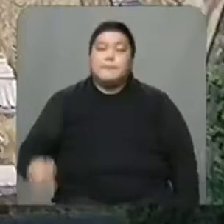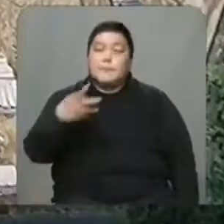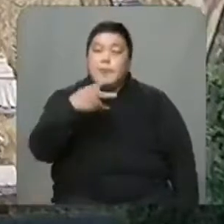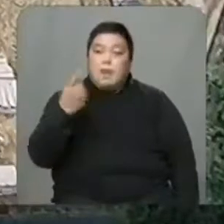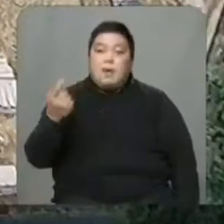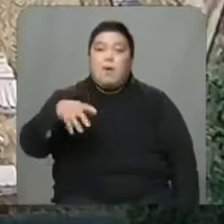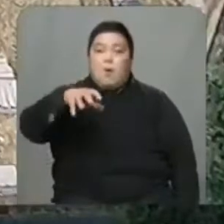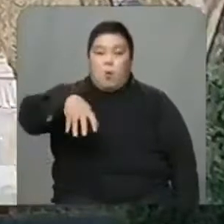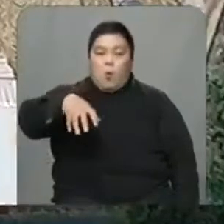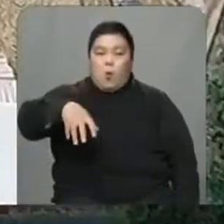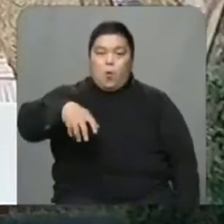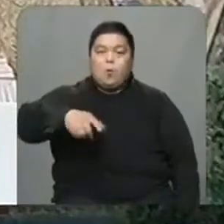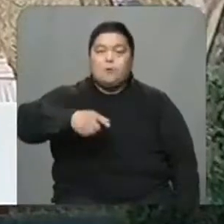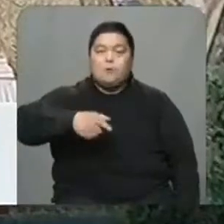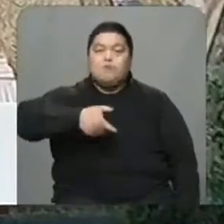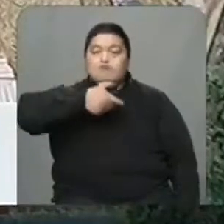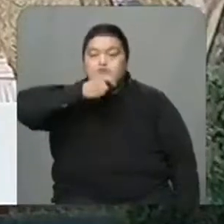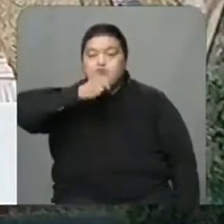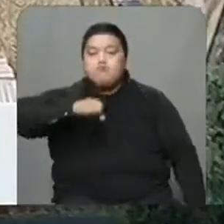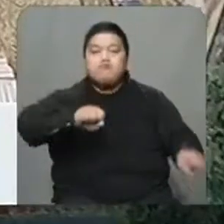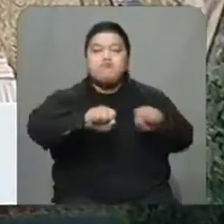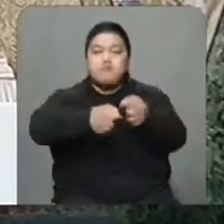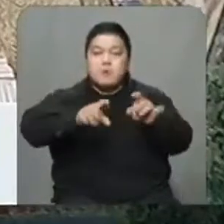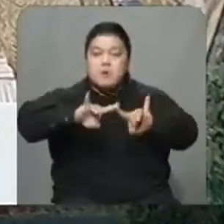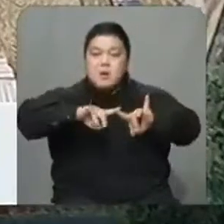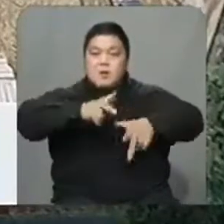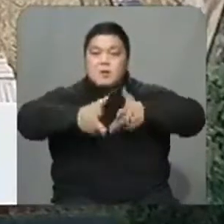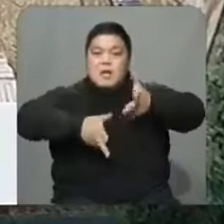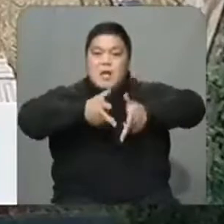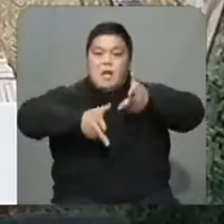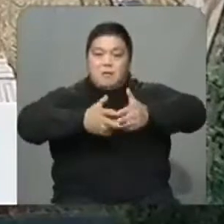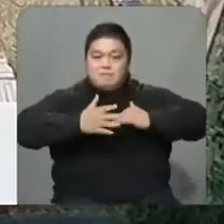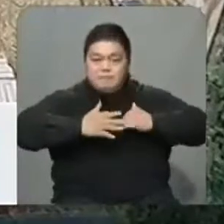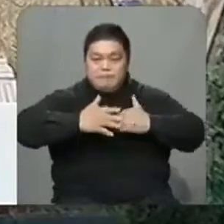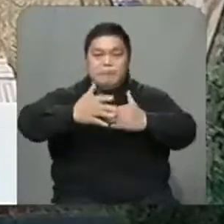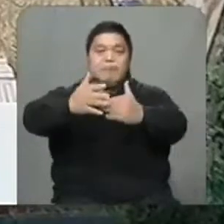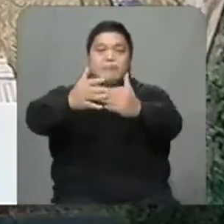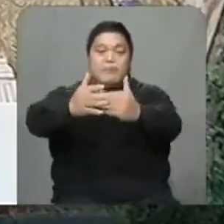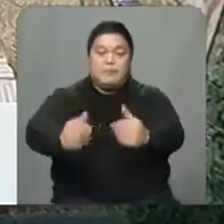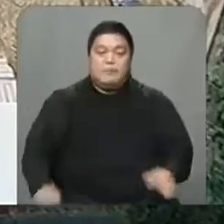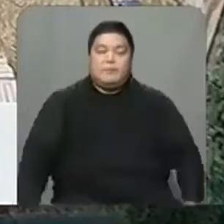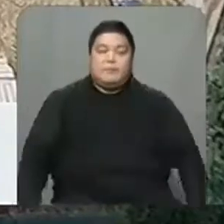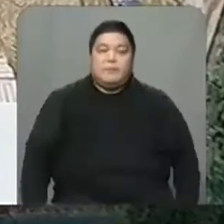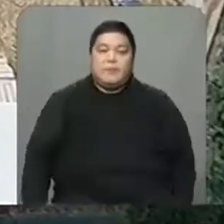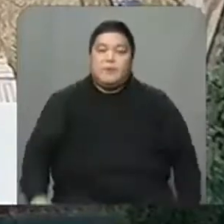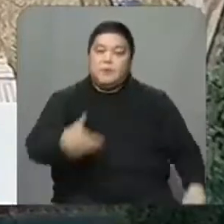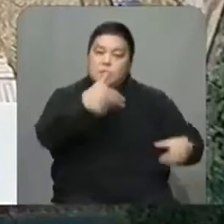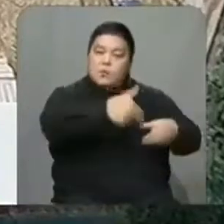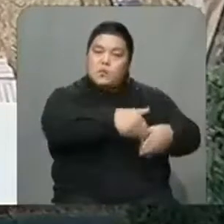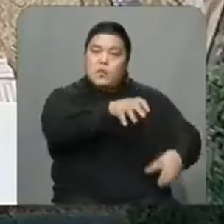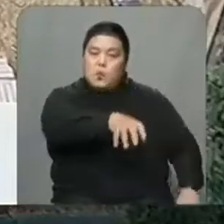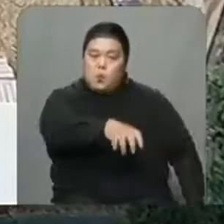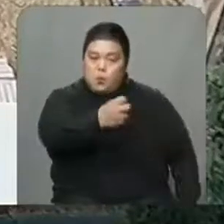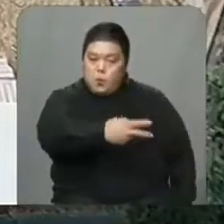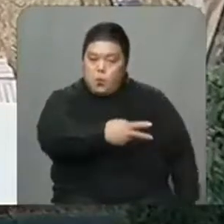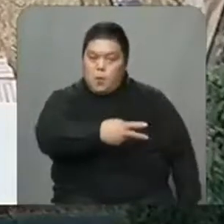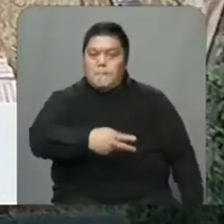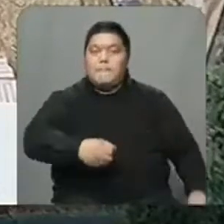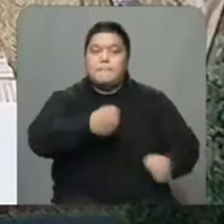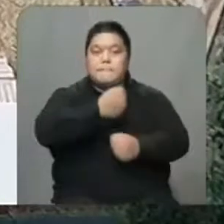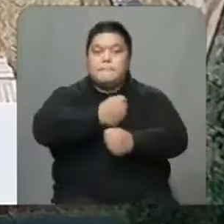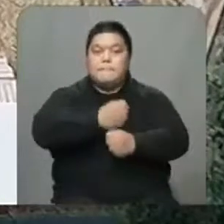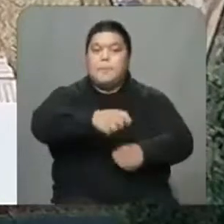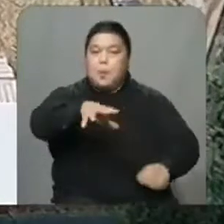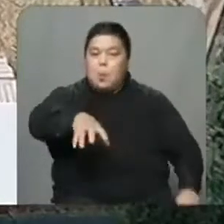삼척 지역에서 수소 산업 육성을 위한 세부 사업들이 잇따라 추진되고 있습니다. 이 수소 충전소와 생산 설비에 이어